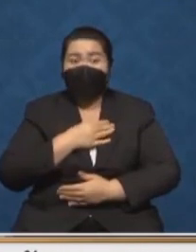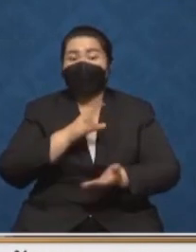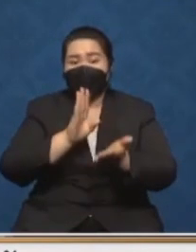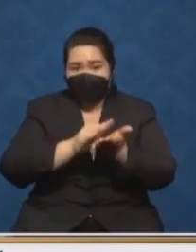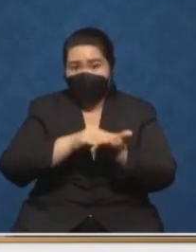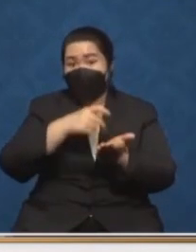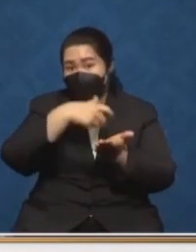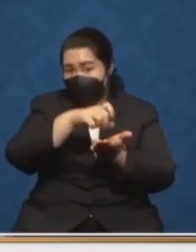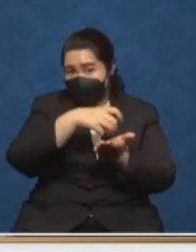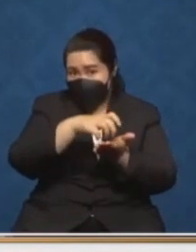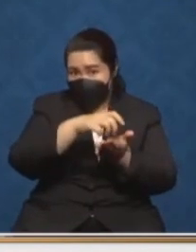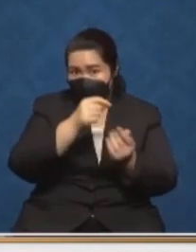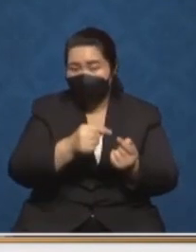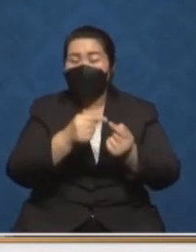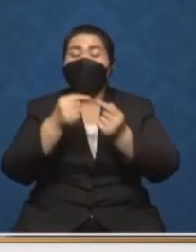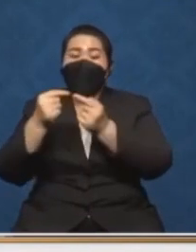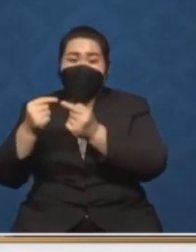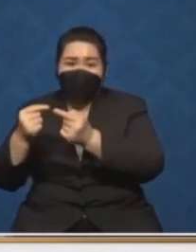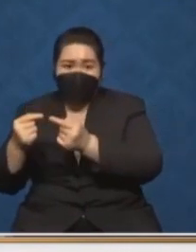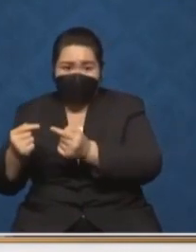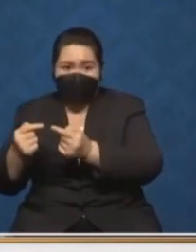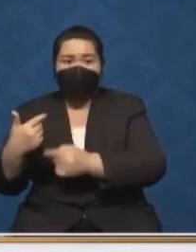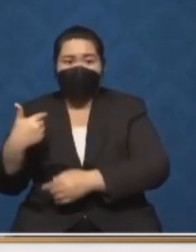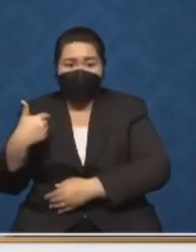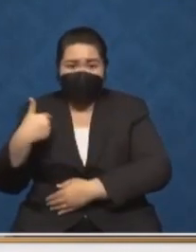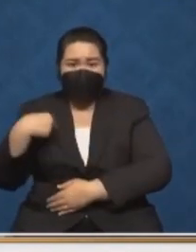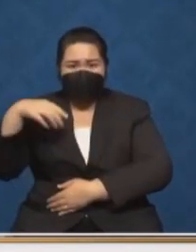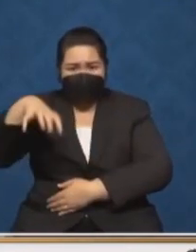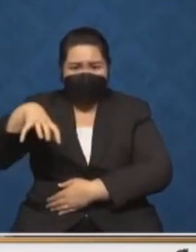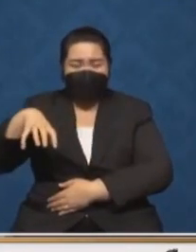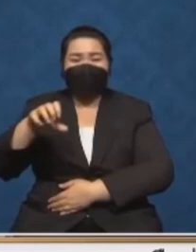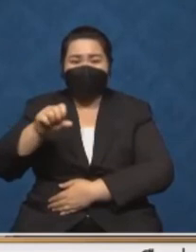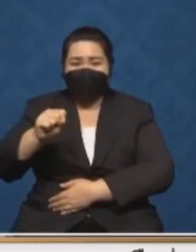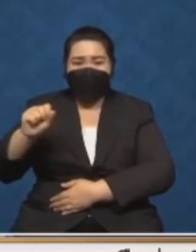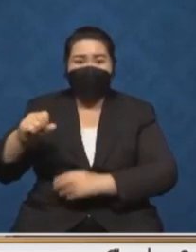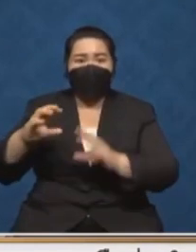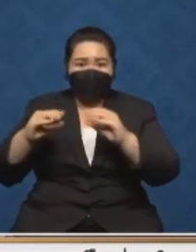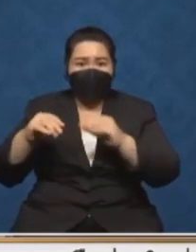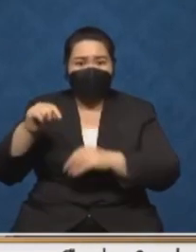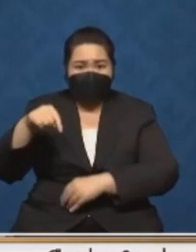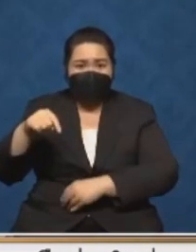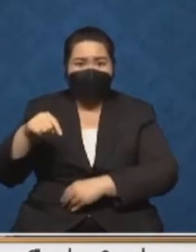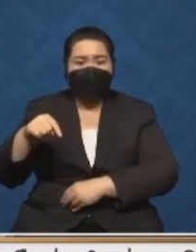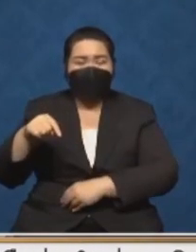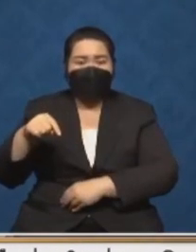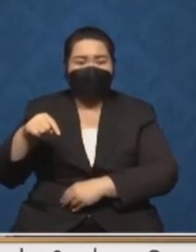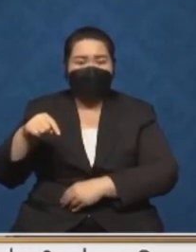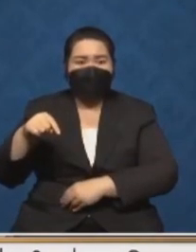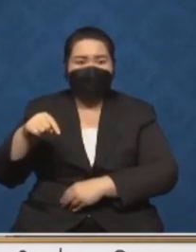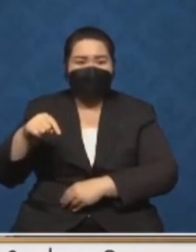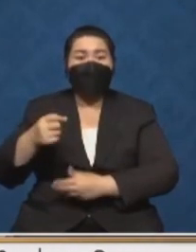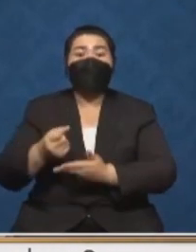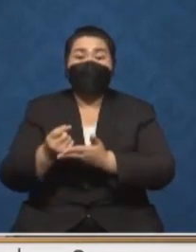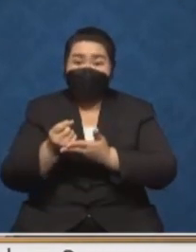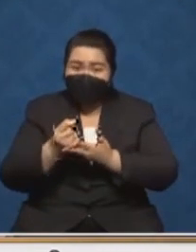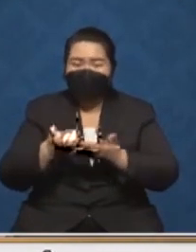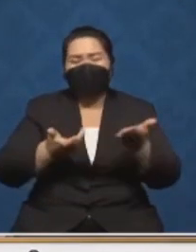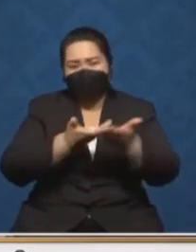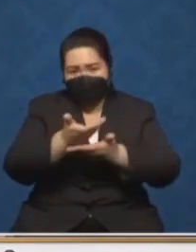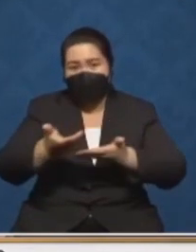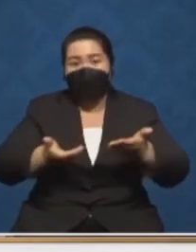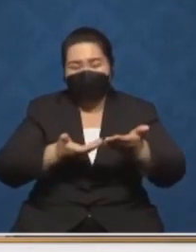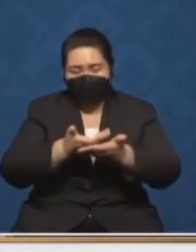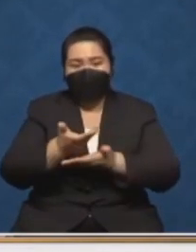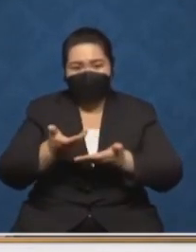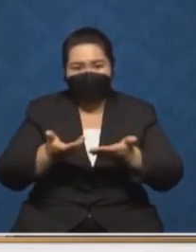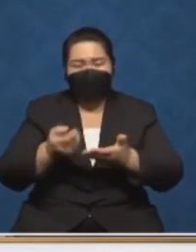เท่านี้และขอให้สับฮาแห่งนี้ ได้พิธนาร่วมกัน